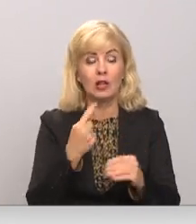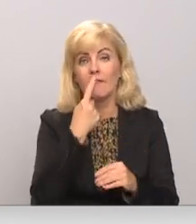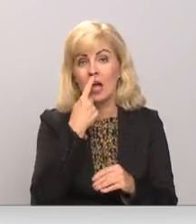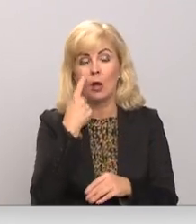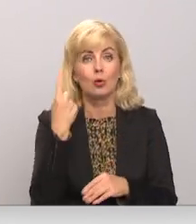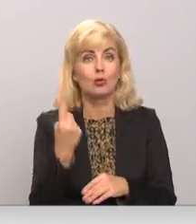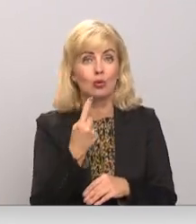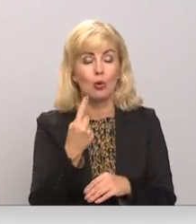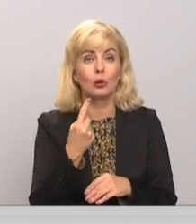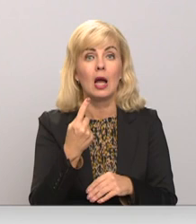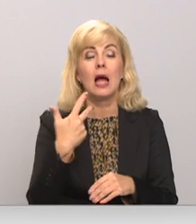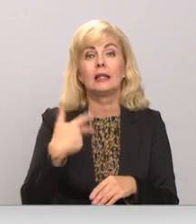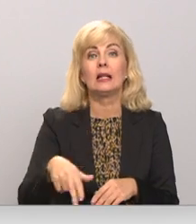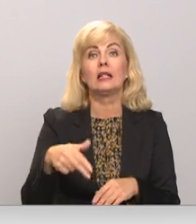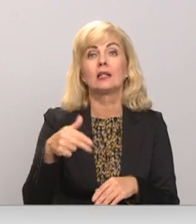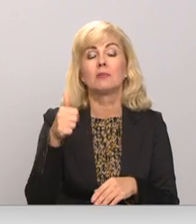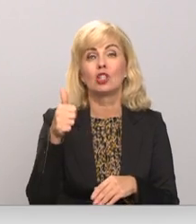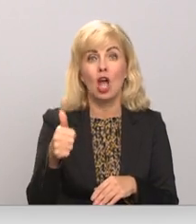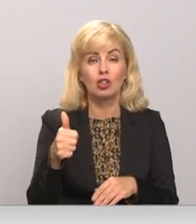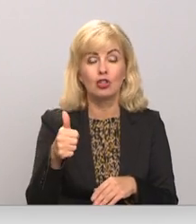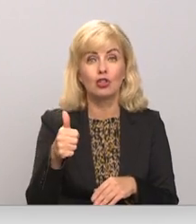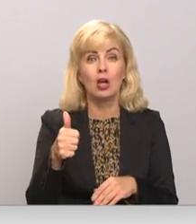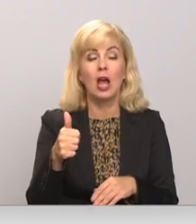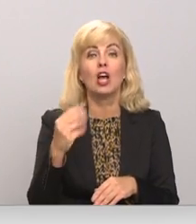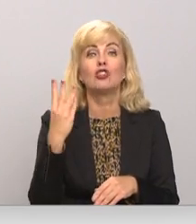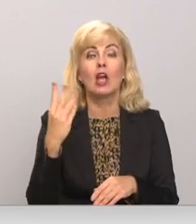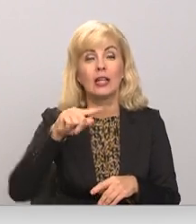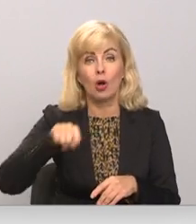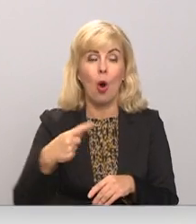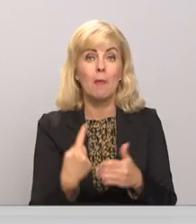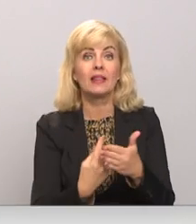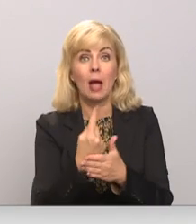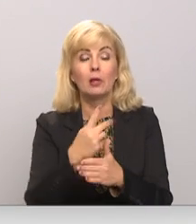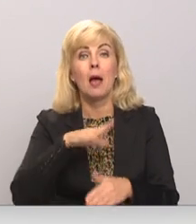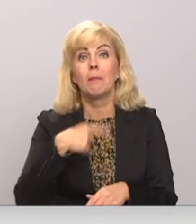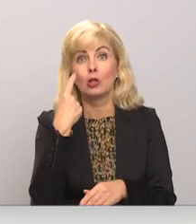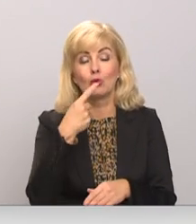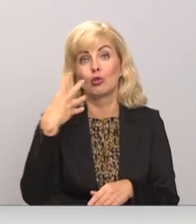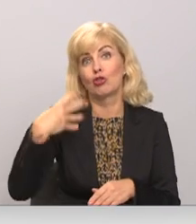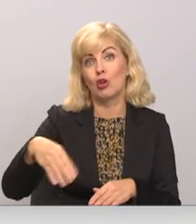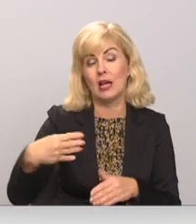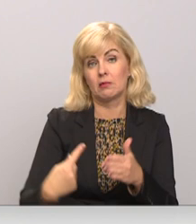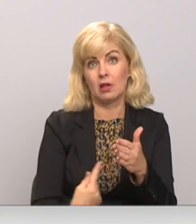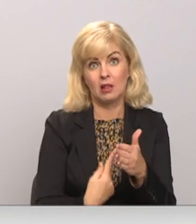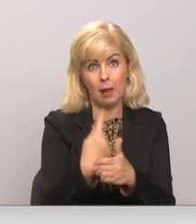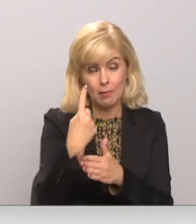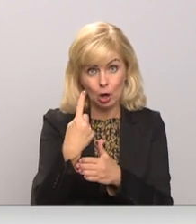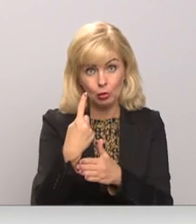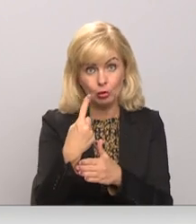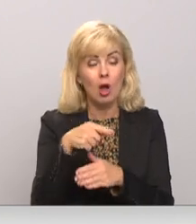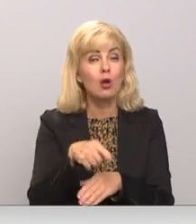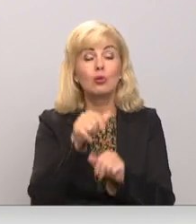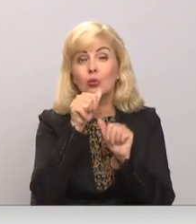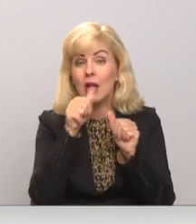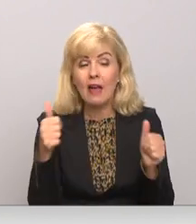ir 36 un, teiksim, 4 temperatūra, pēc stundas tev ir 40 temperatūra. Un tu